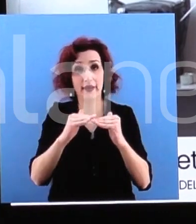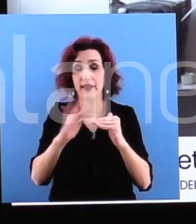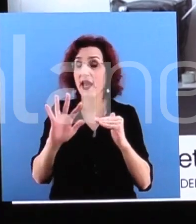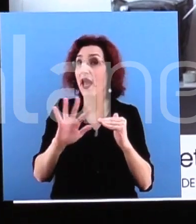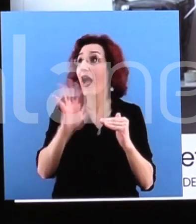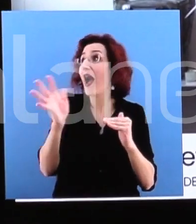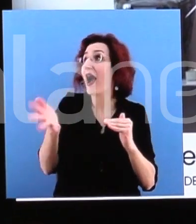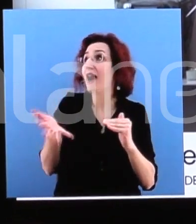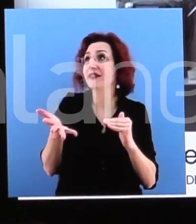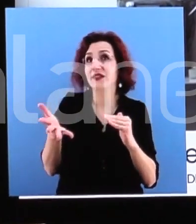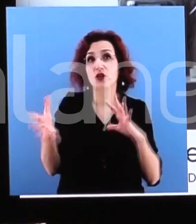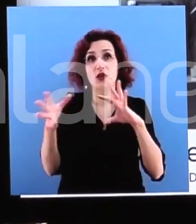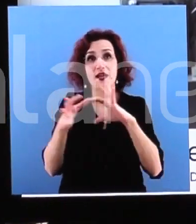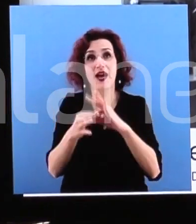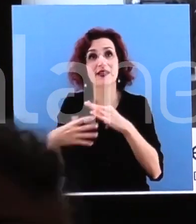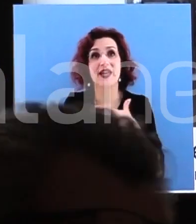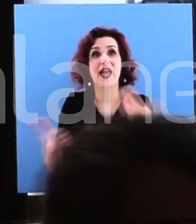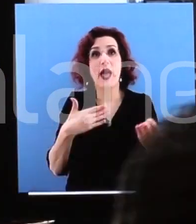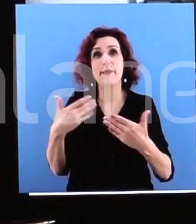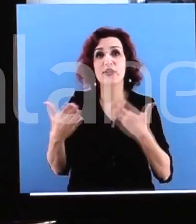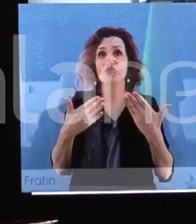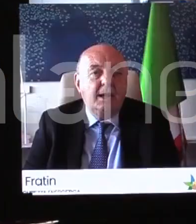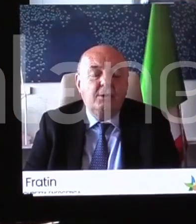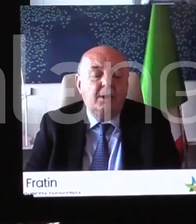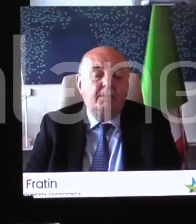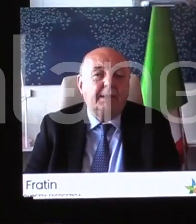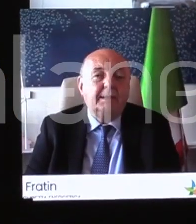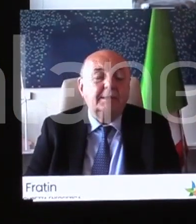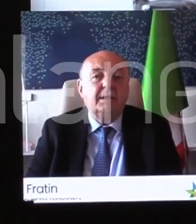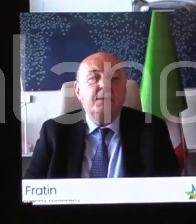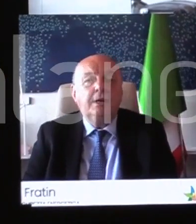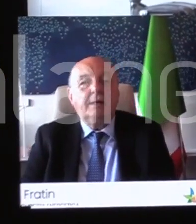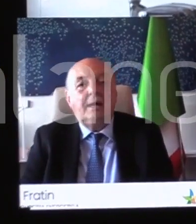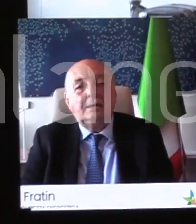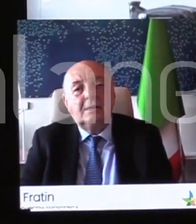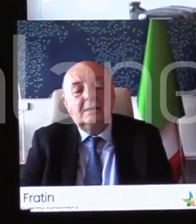climatica che stiamo vivendo al di fuori delle regole dei patti di stabilità